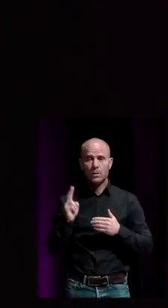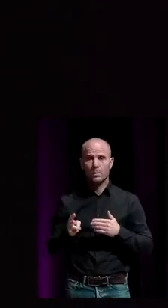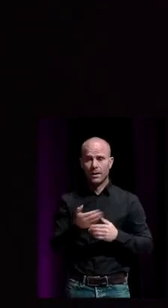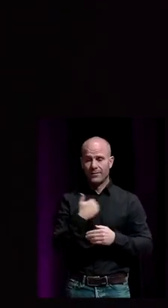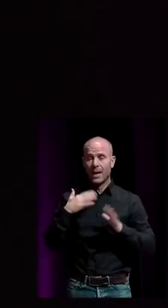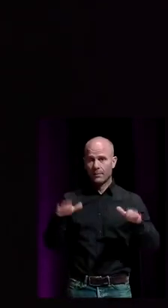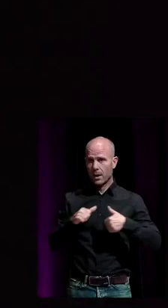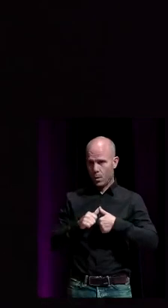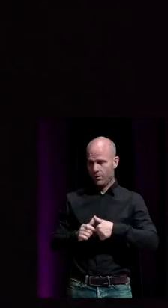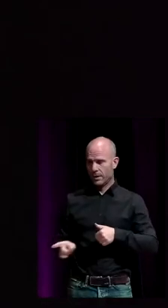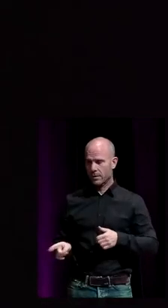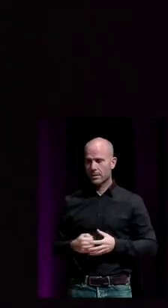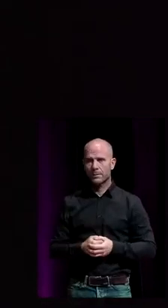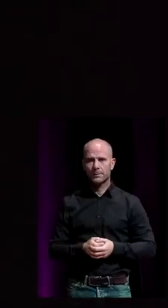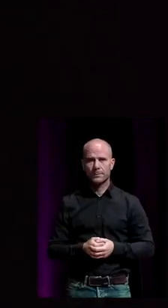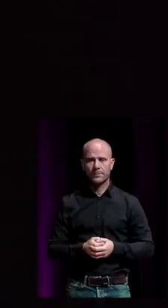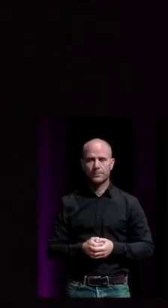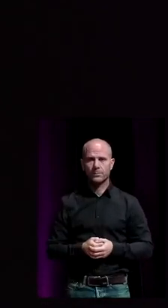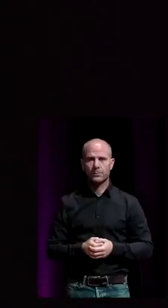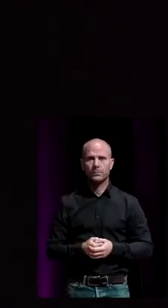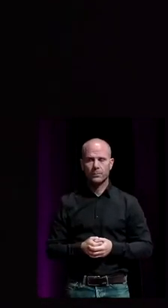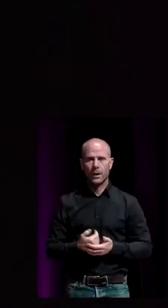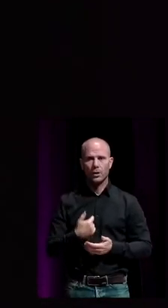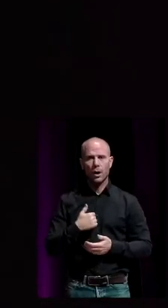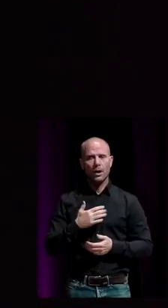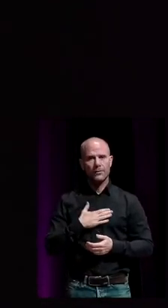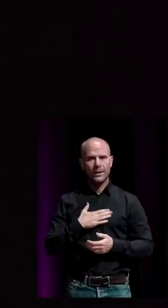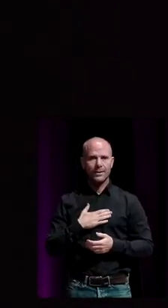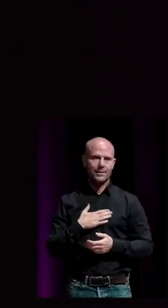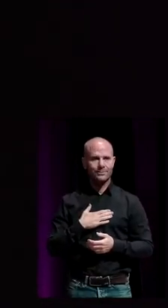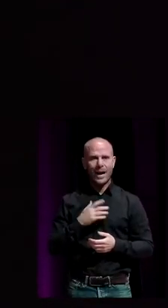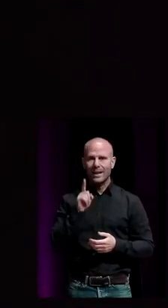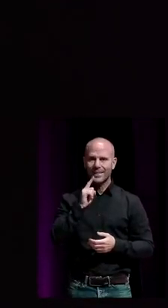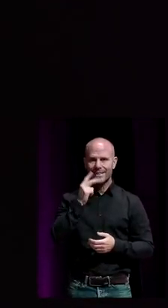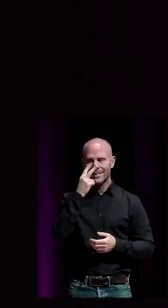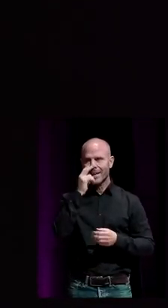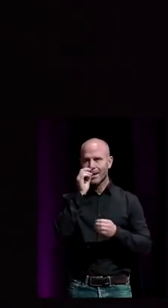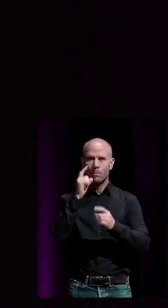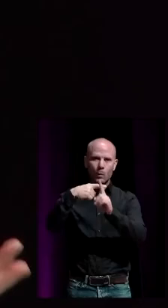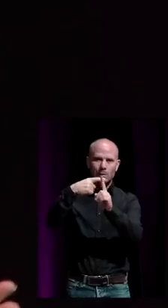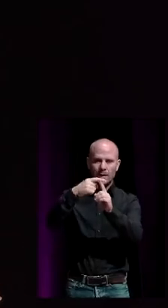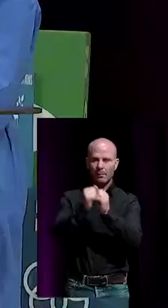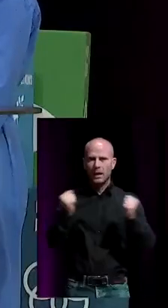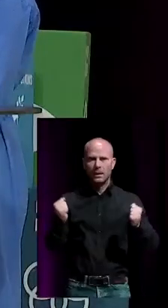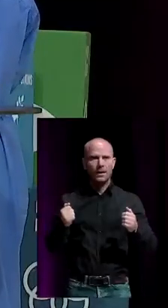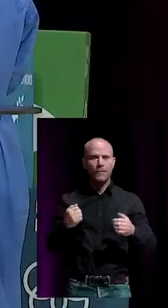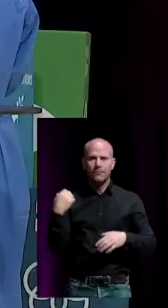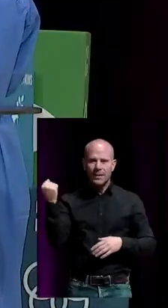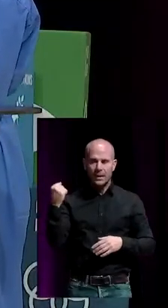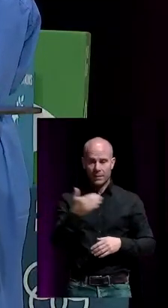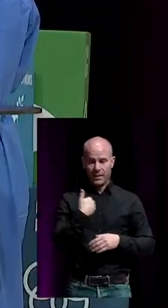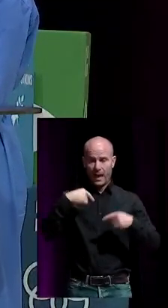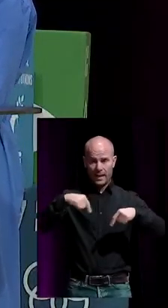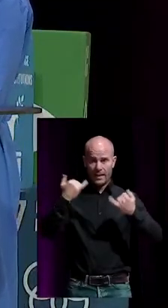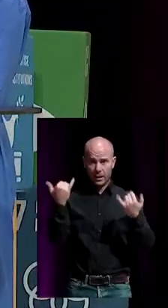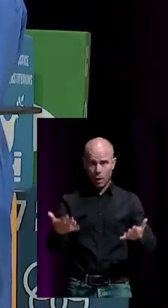har lovat dem. Så jag vill alltid vara hoppfull, men det bygger på att vi som är här idag